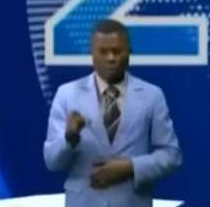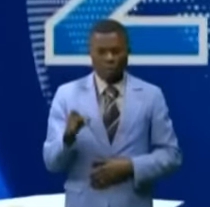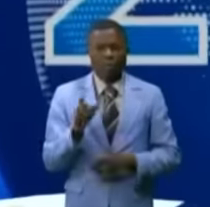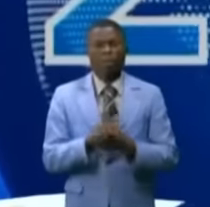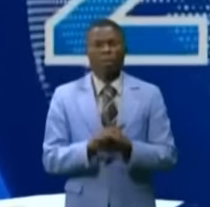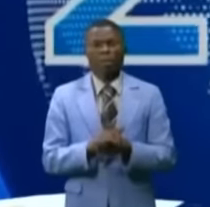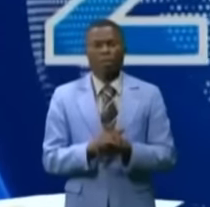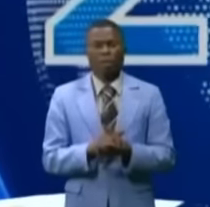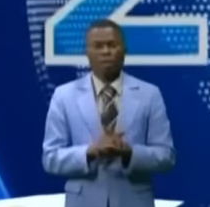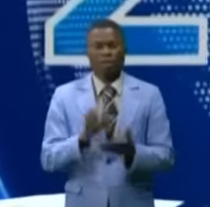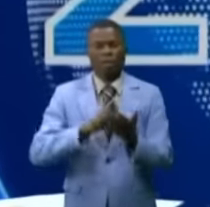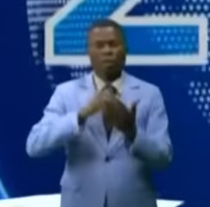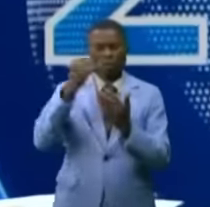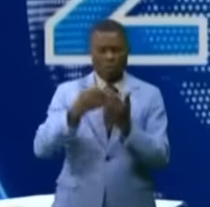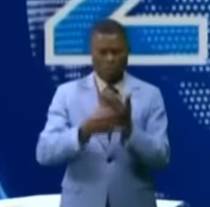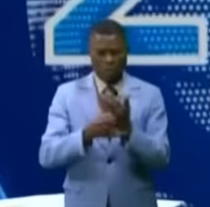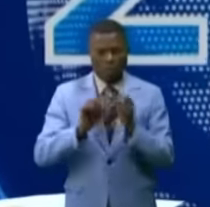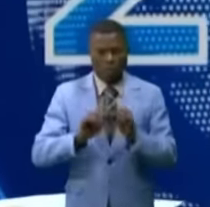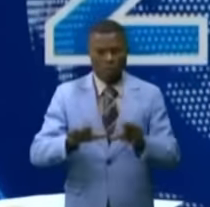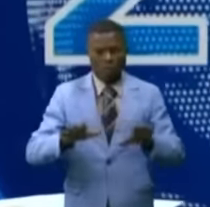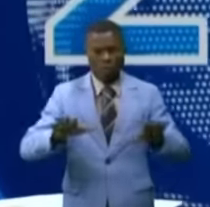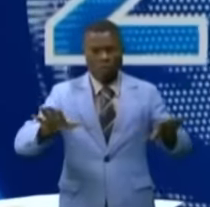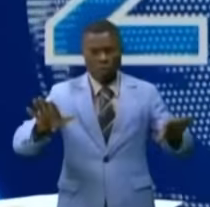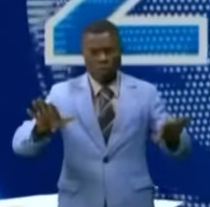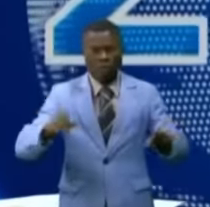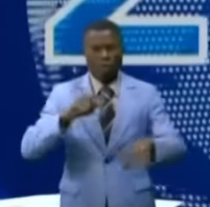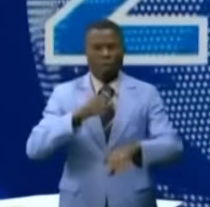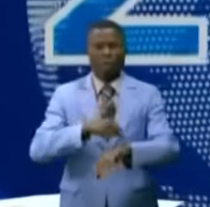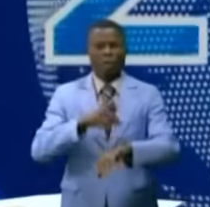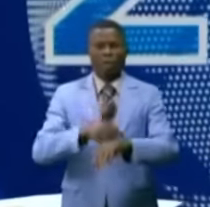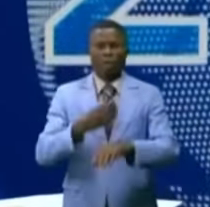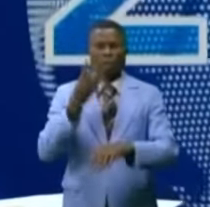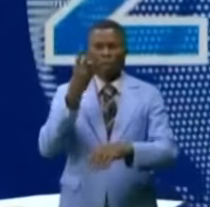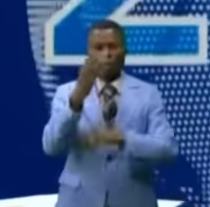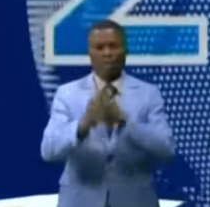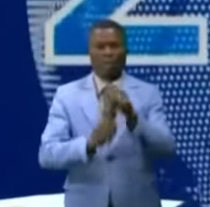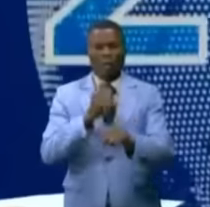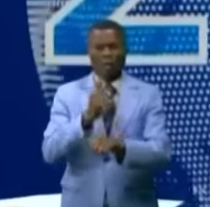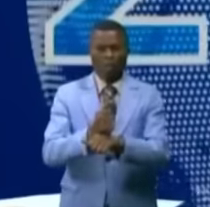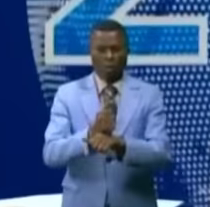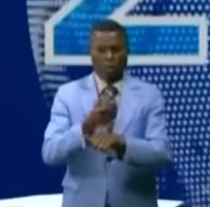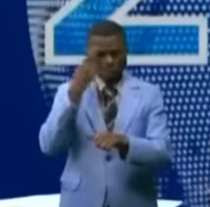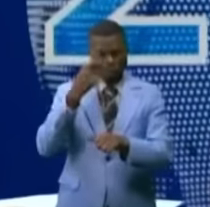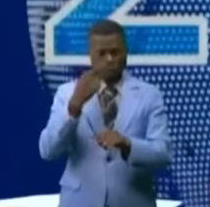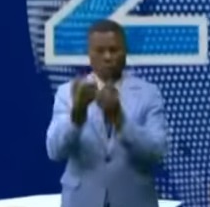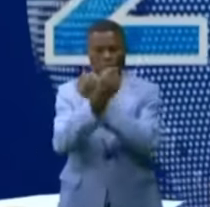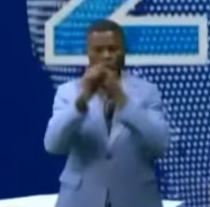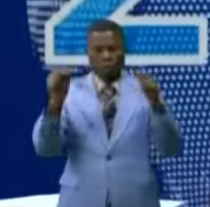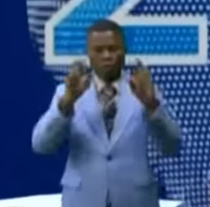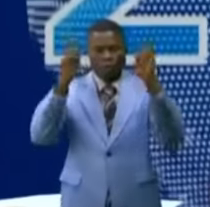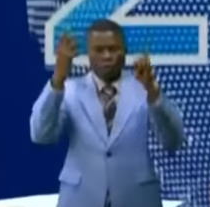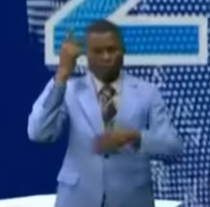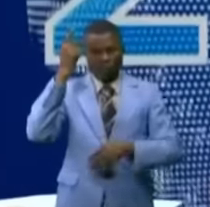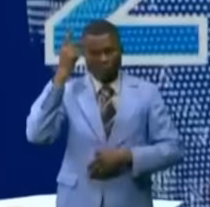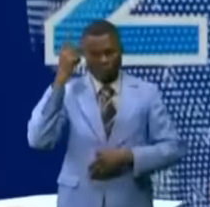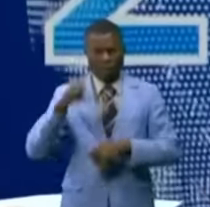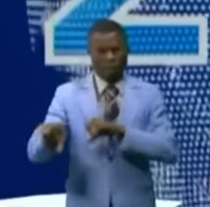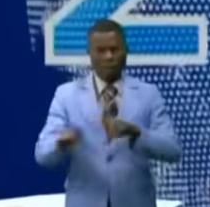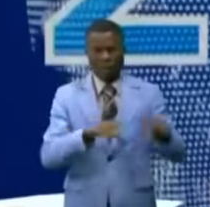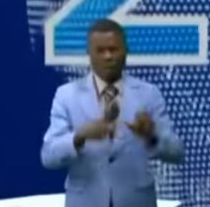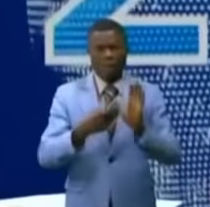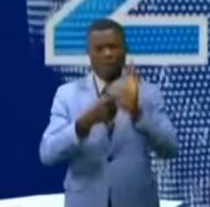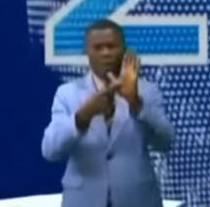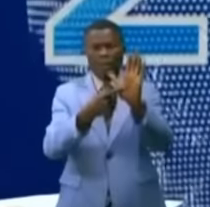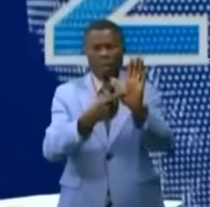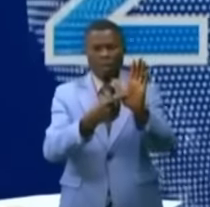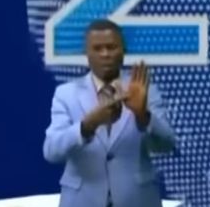Congo central. Ce projet va s'étendre sur une durée de 4 ans afin de désengorger la ville de Kinshasa. La cérémonie de